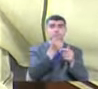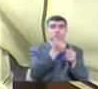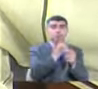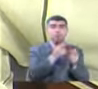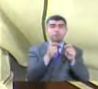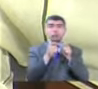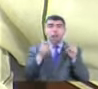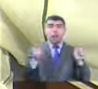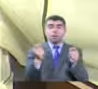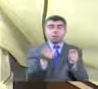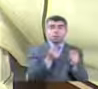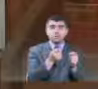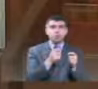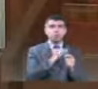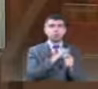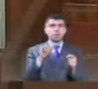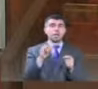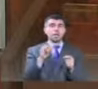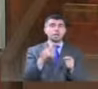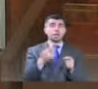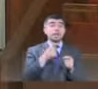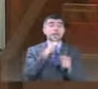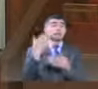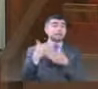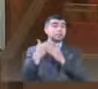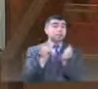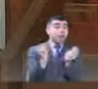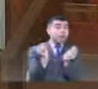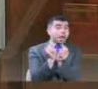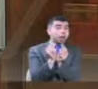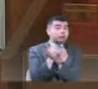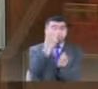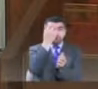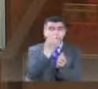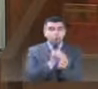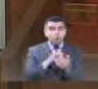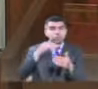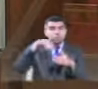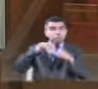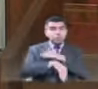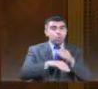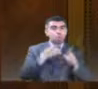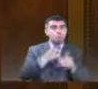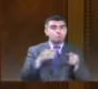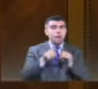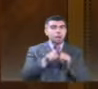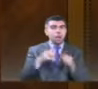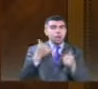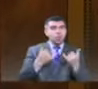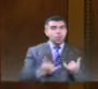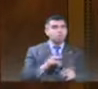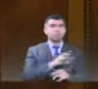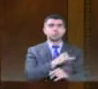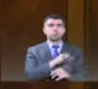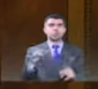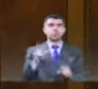كامل، هذا الشيء كله ما بقاش. عقلتيو على التعذيب، عقلتيو على واحد العدد ديال الامور. راه حنا كنتقدموا وكنتحسنوا، المهم ديالنا هو